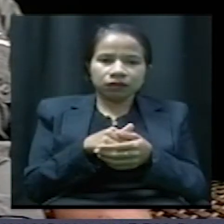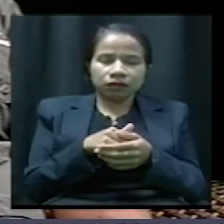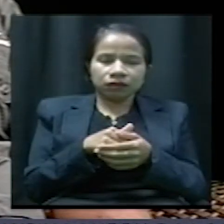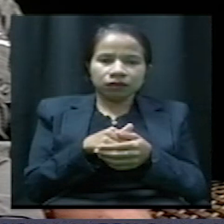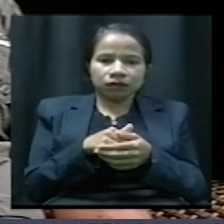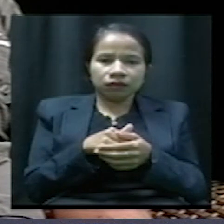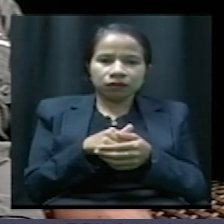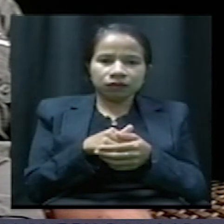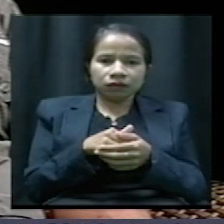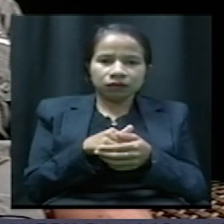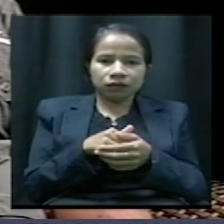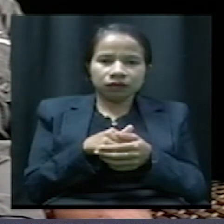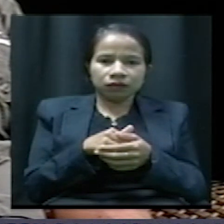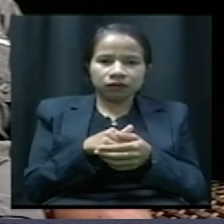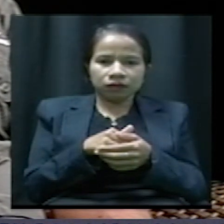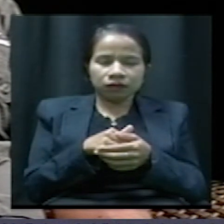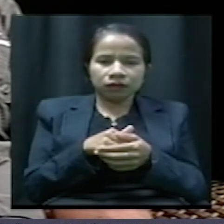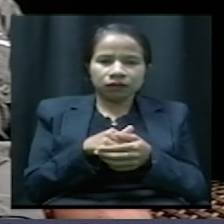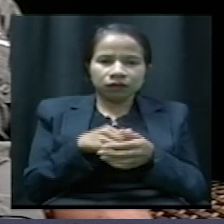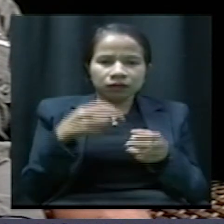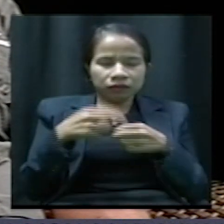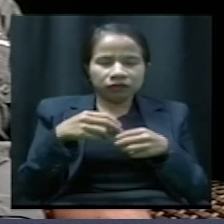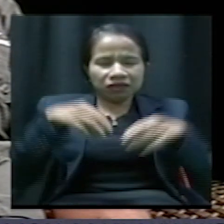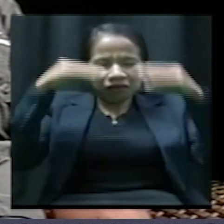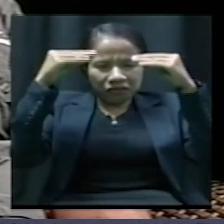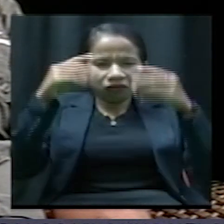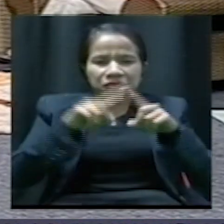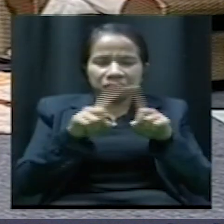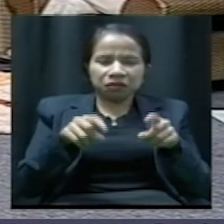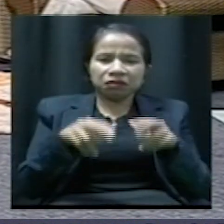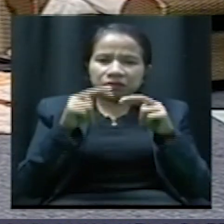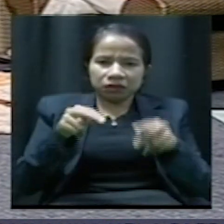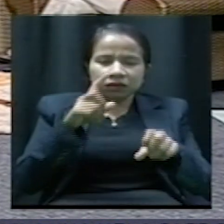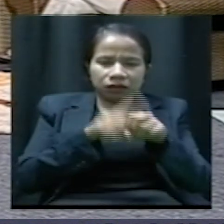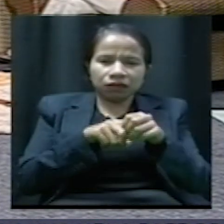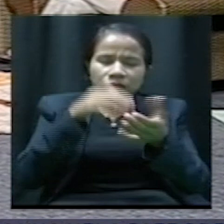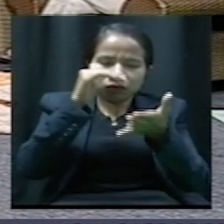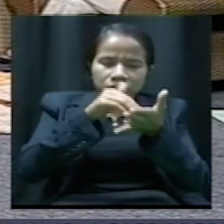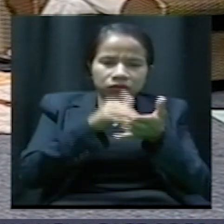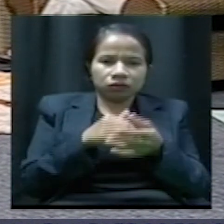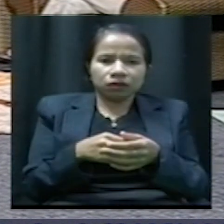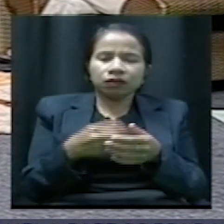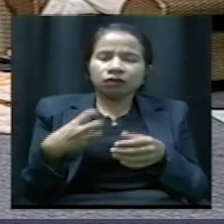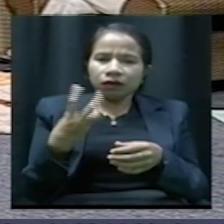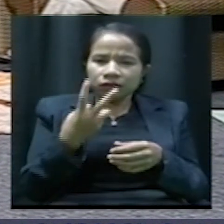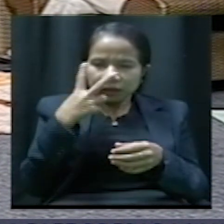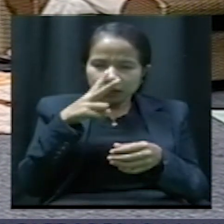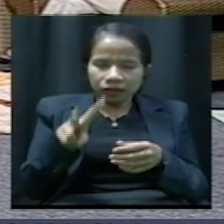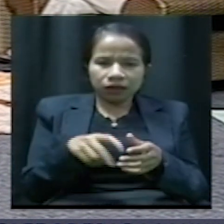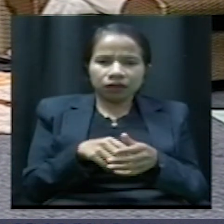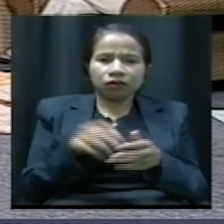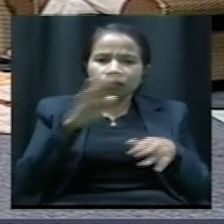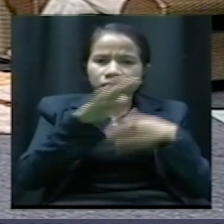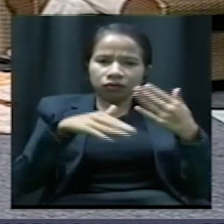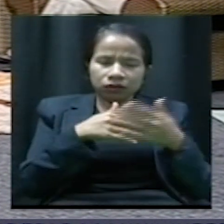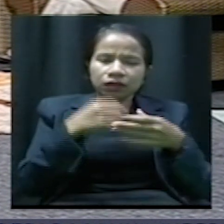ho numeracia mas que anori me dalo mas man presia tempo ni agora identificação vai dane mas